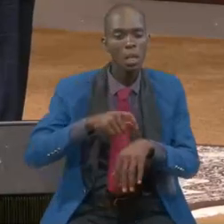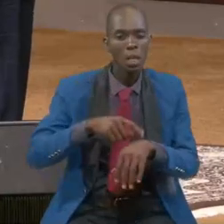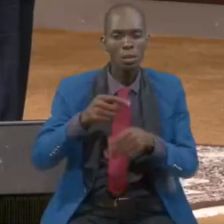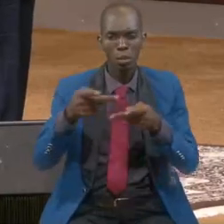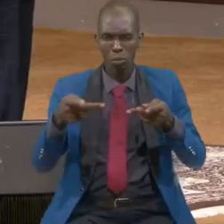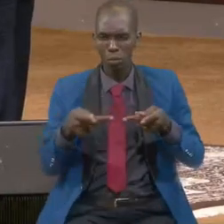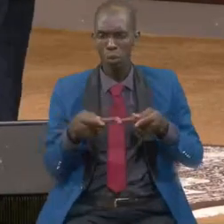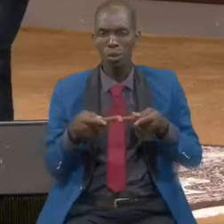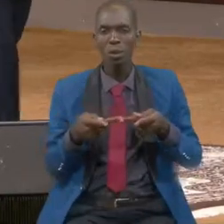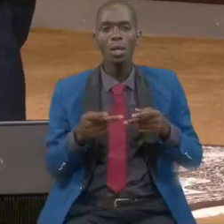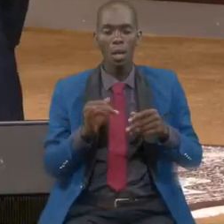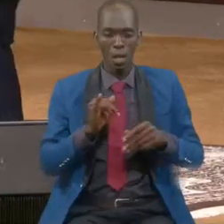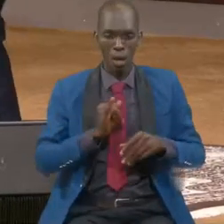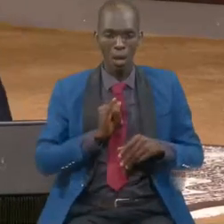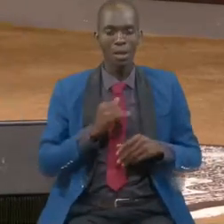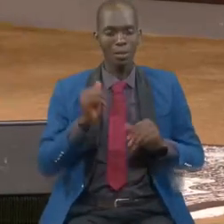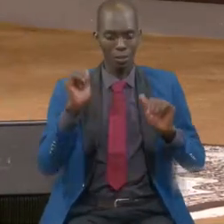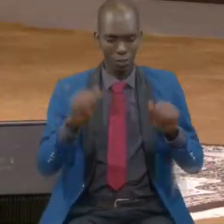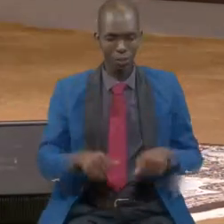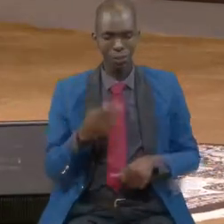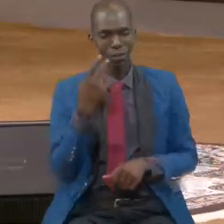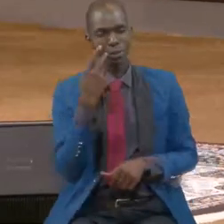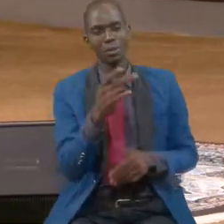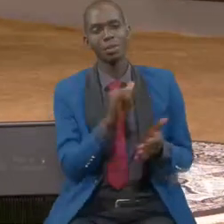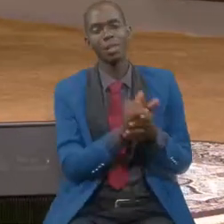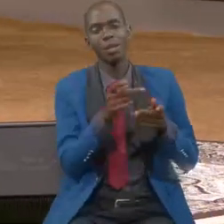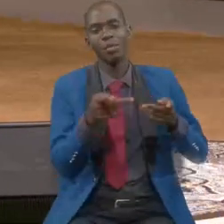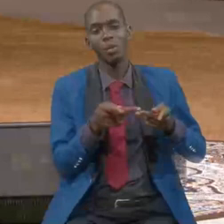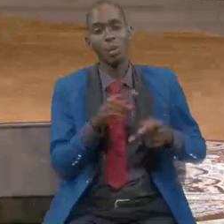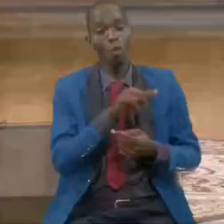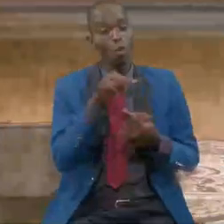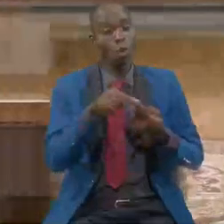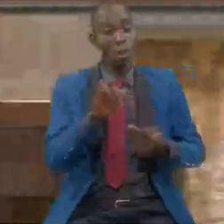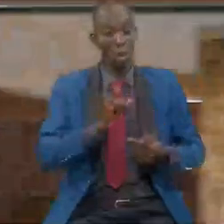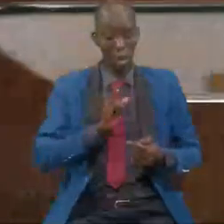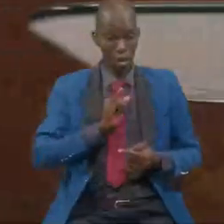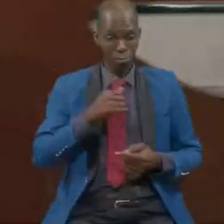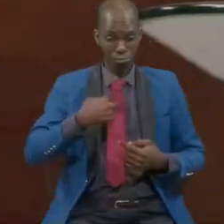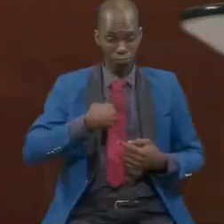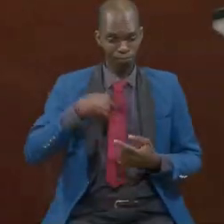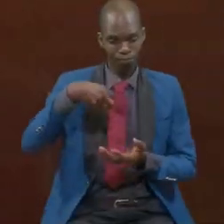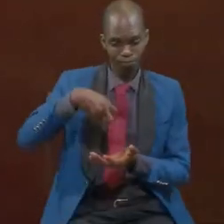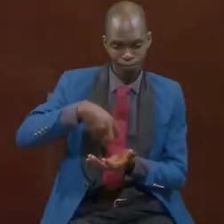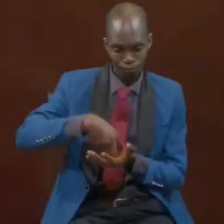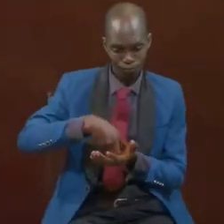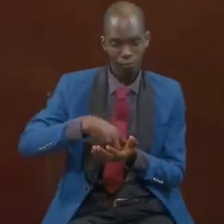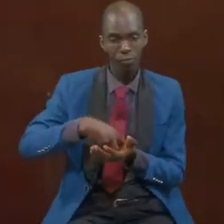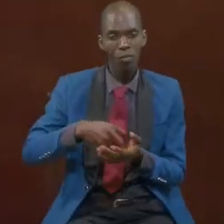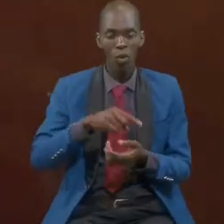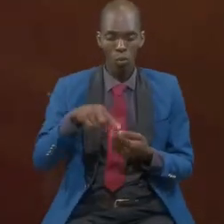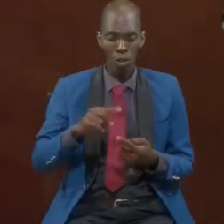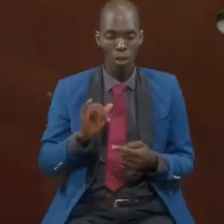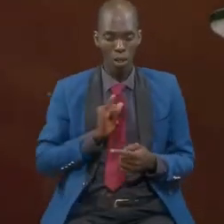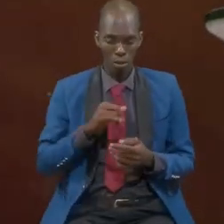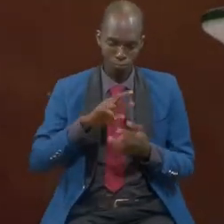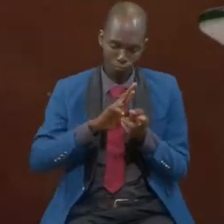lieu, moi je peux voir le lieu là où je me suis mis à genoux, où je